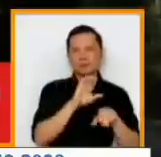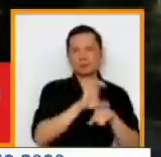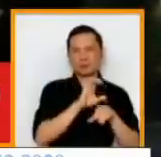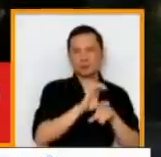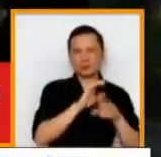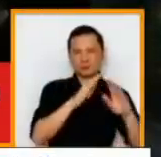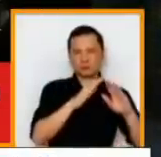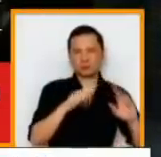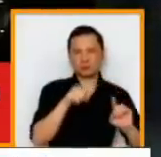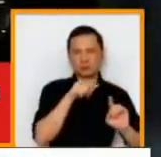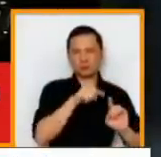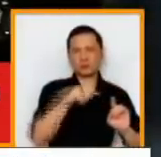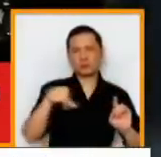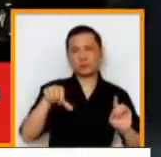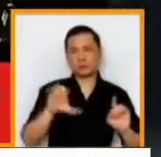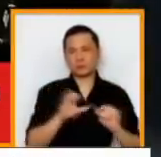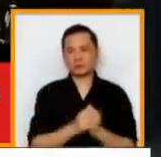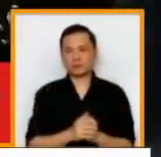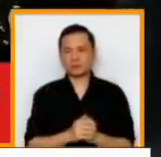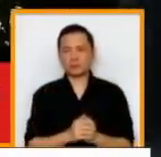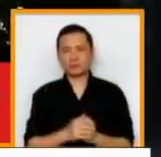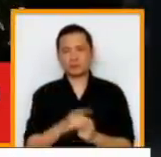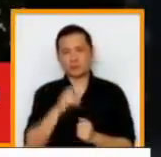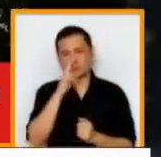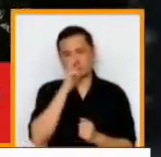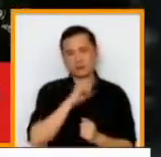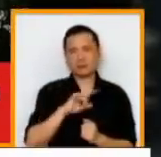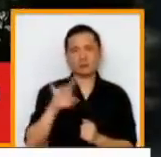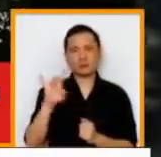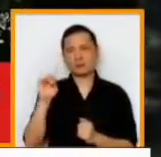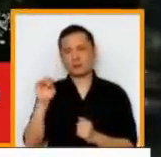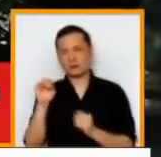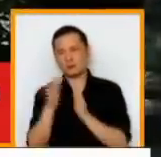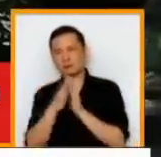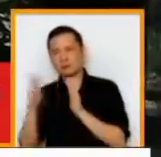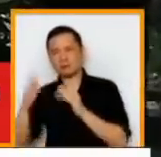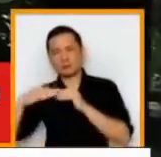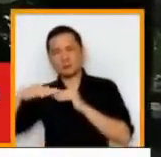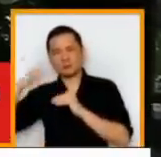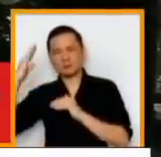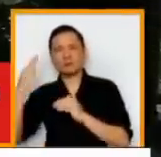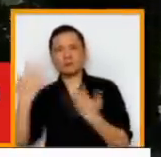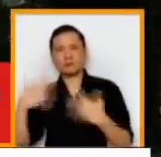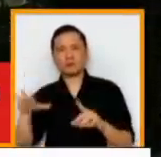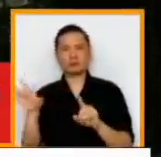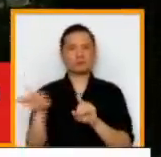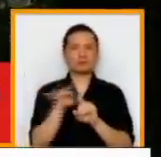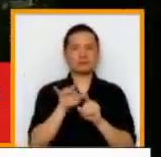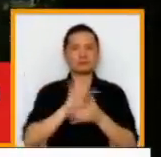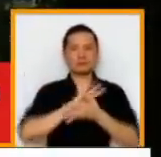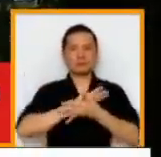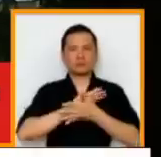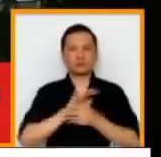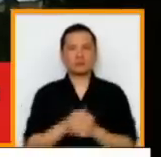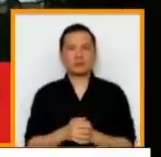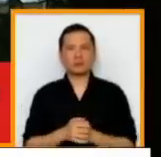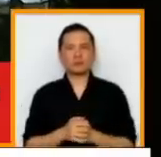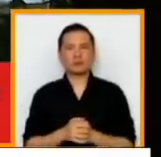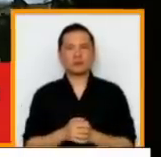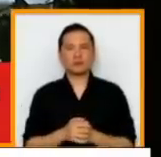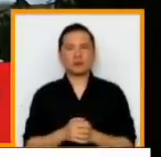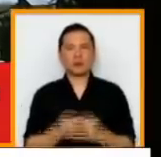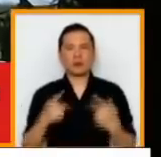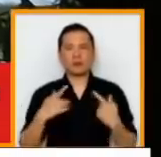RVM, edad 80 hanggang 90 ang mga madre na bukod sa tinamaan ng severe COVID ay may mga iniinda na rin mga